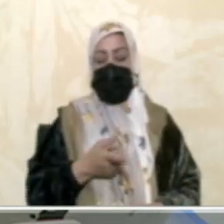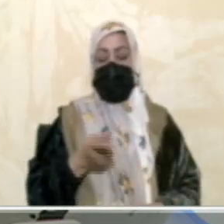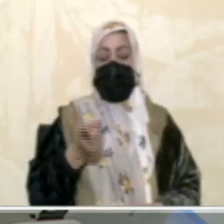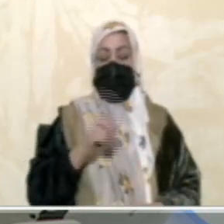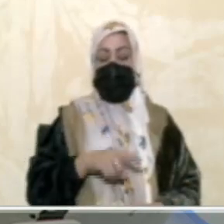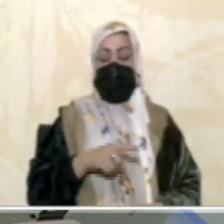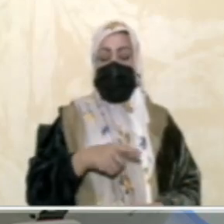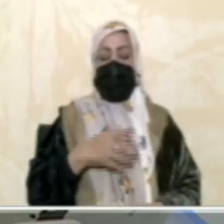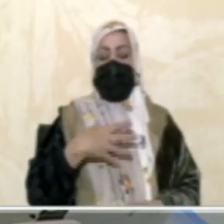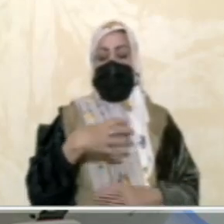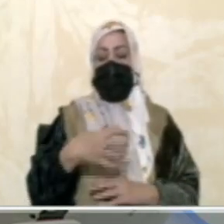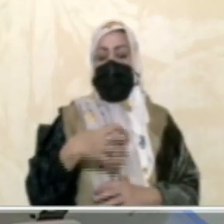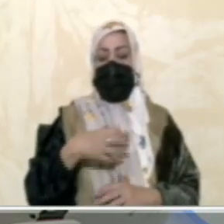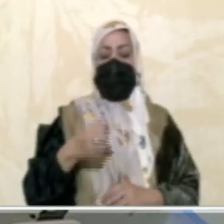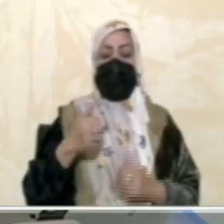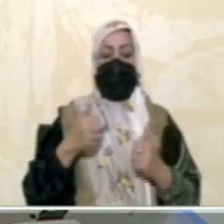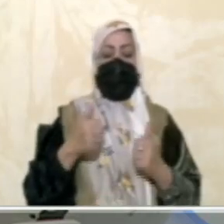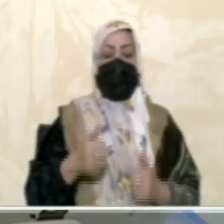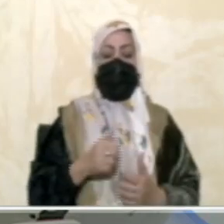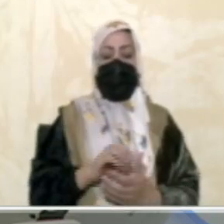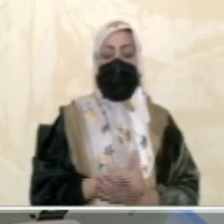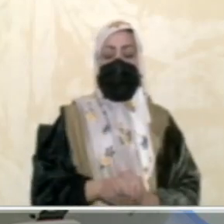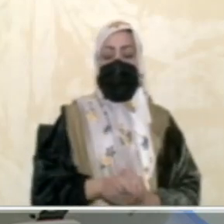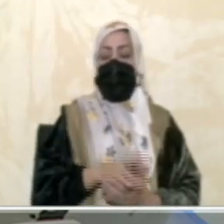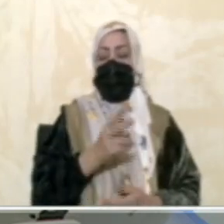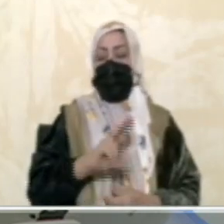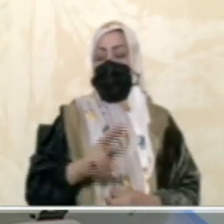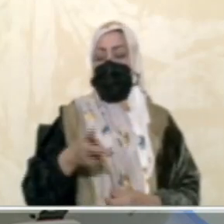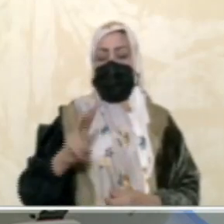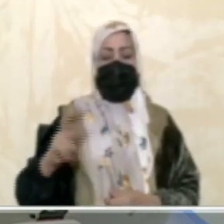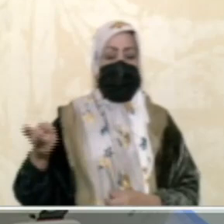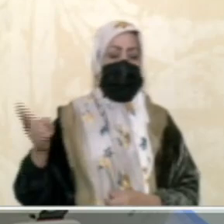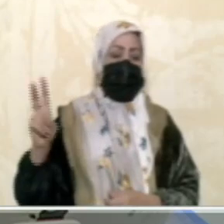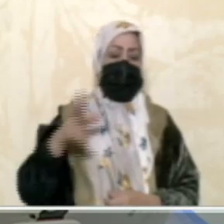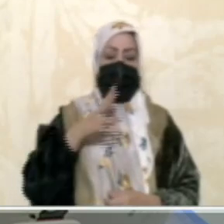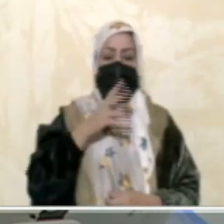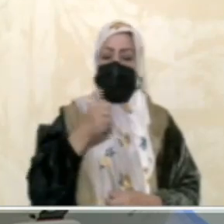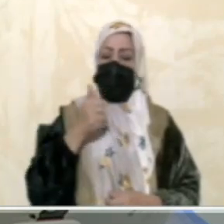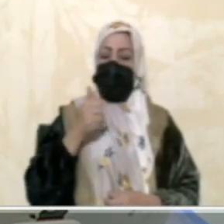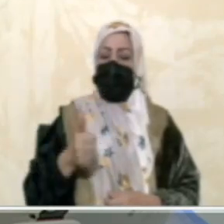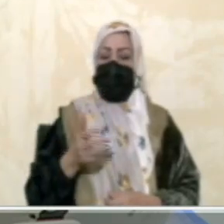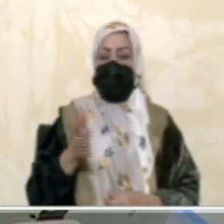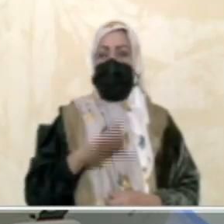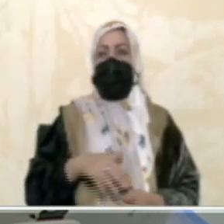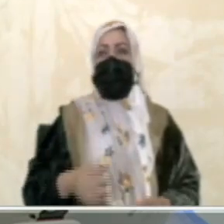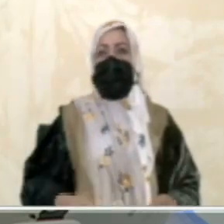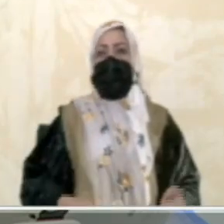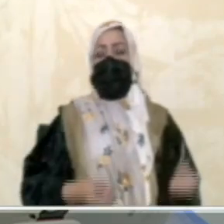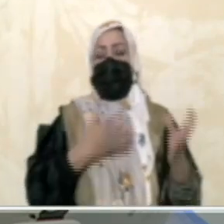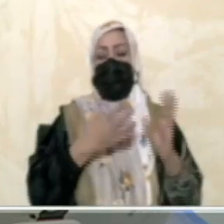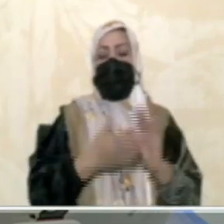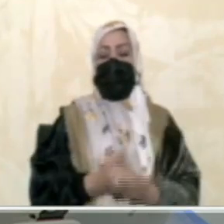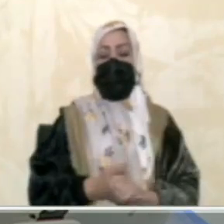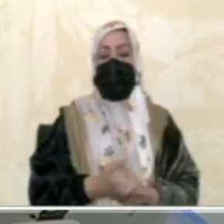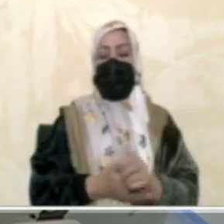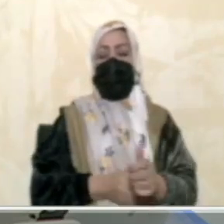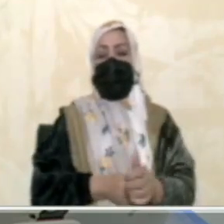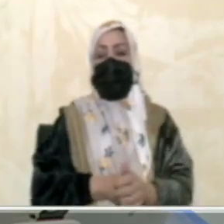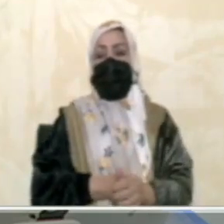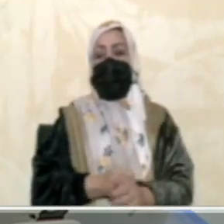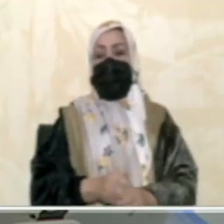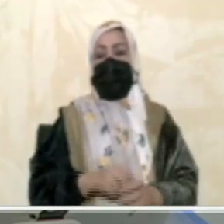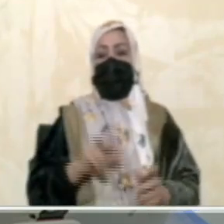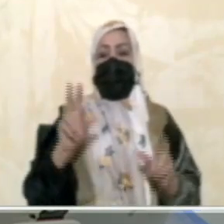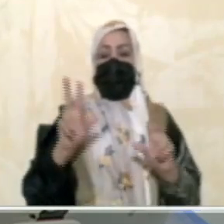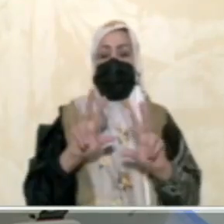ويعني تذكر وفاتهم حتى يترحم الناس عليهم وهذا من فضل الله على هذه القناه نعم هذا واجبنا